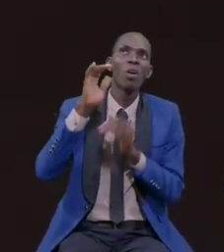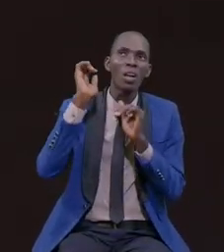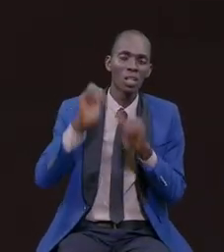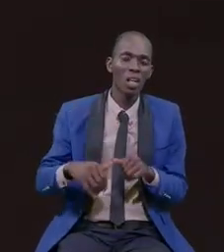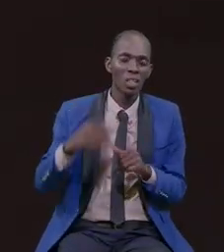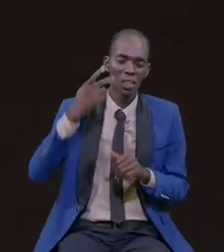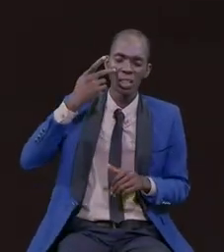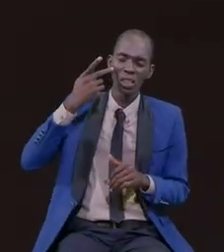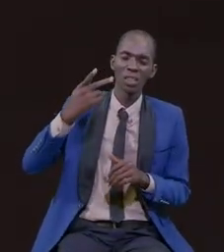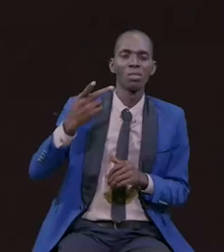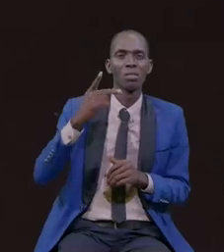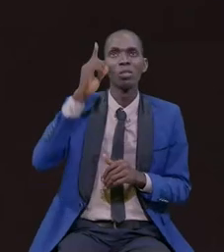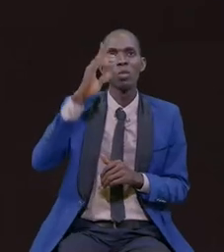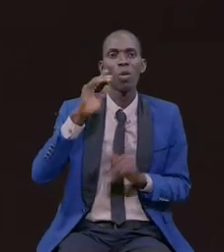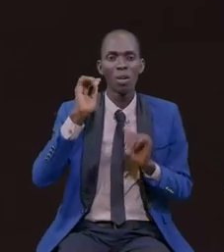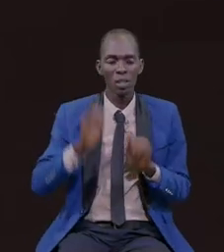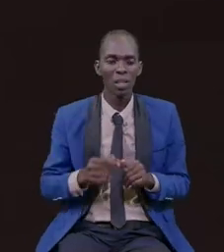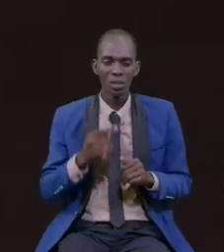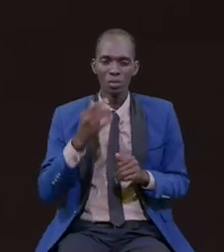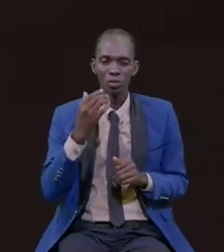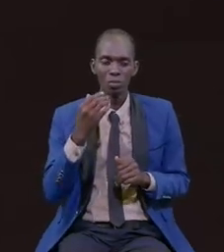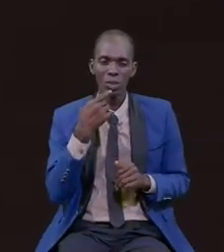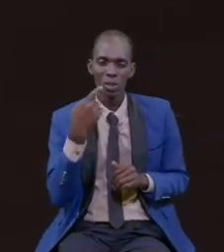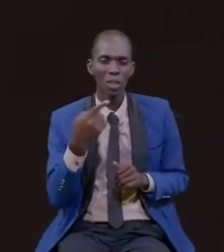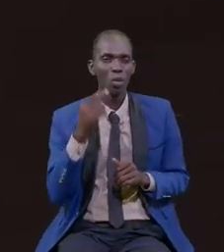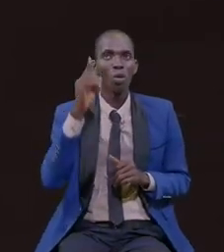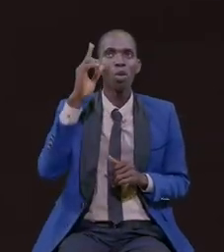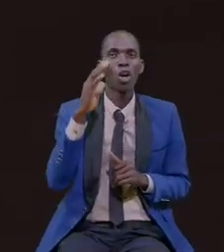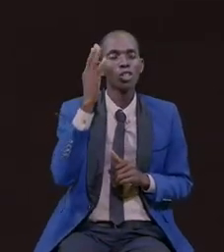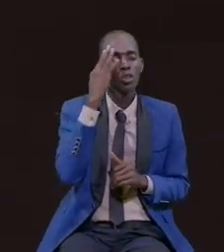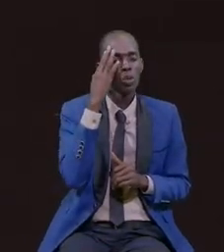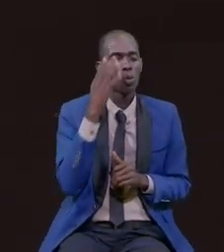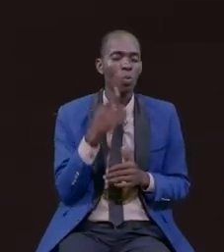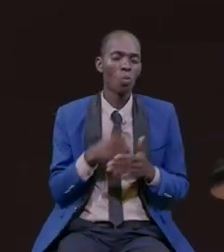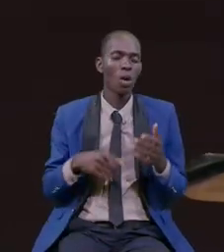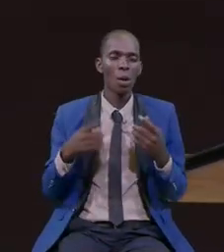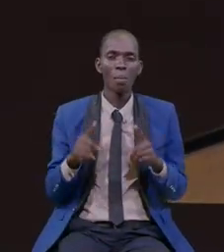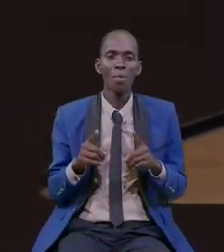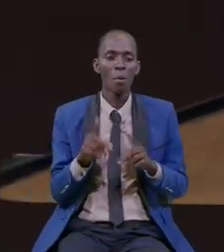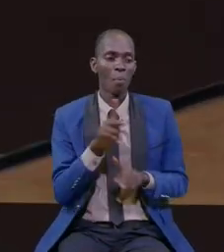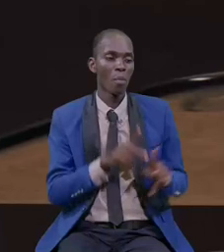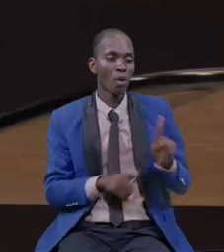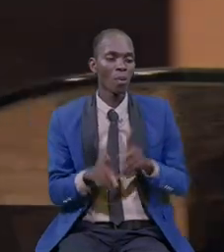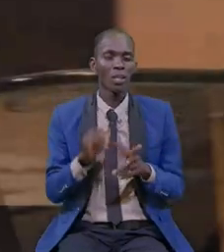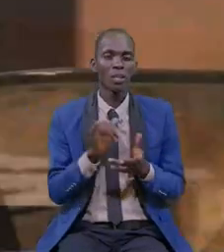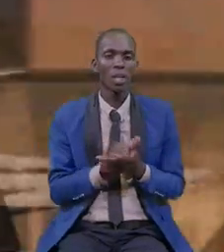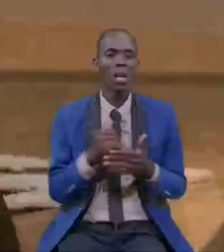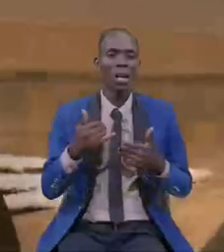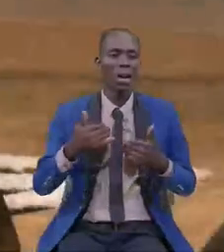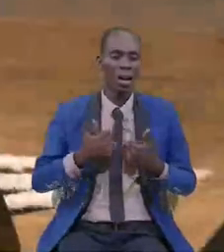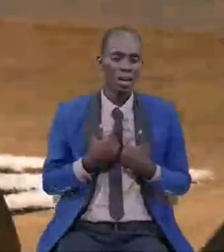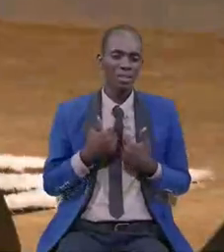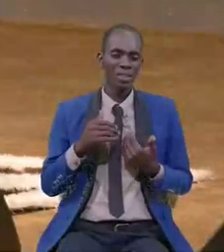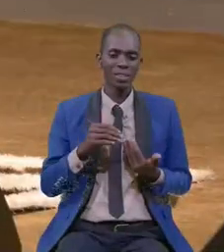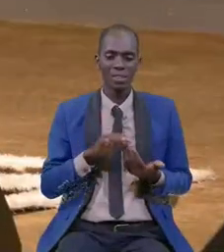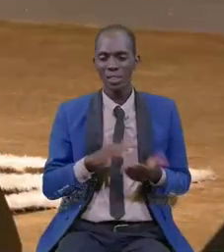travers et que Dieu peut dire ce qui s'est passé ceux qui ont la foi morte ils